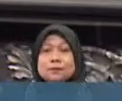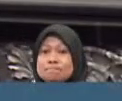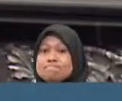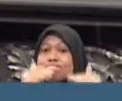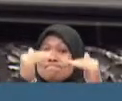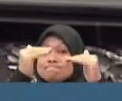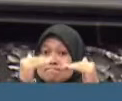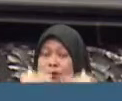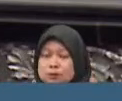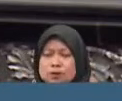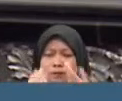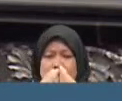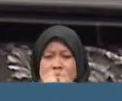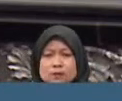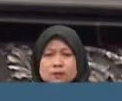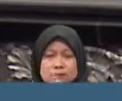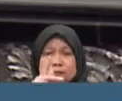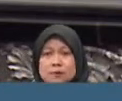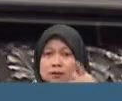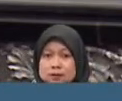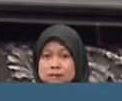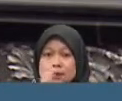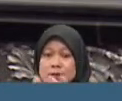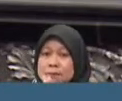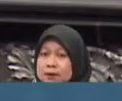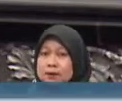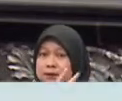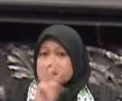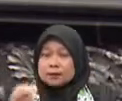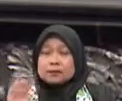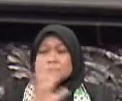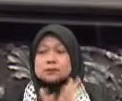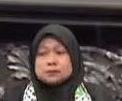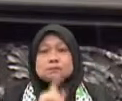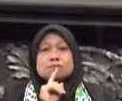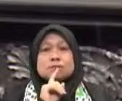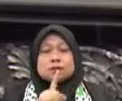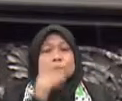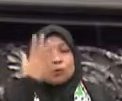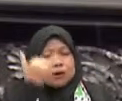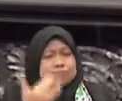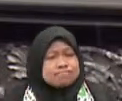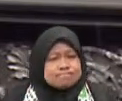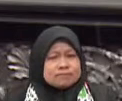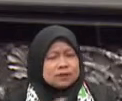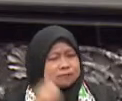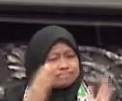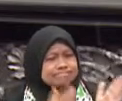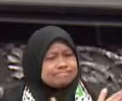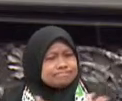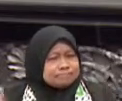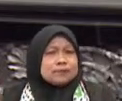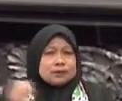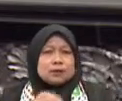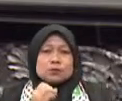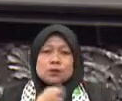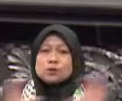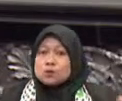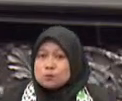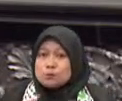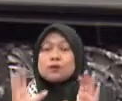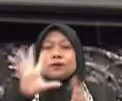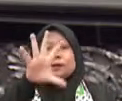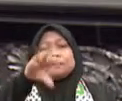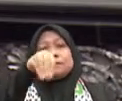Penurunan bilangan murid yang belum menguasai kemahiran 3M di negeri Sarawak adalah hasil pelbagai strategi yang telah